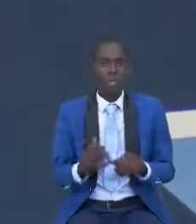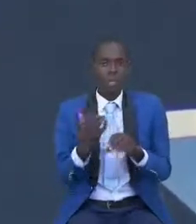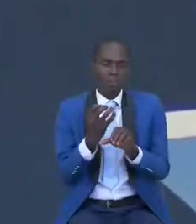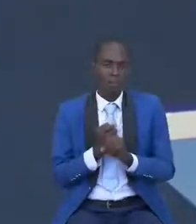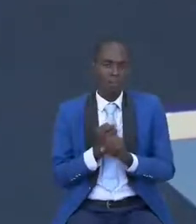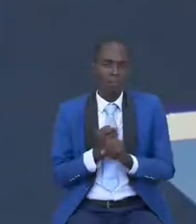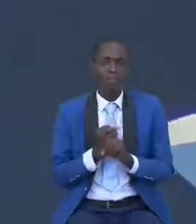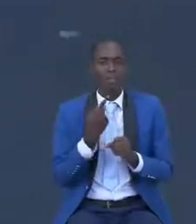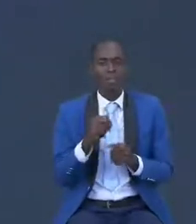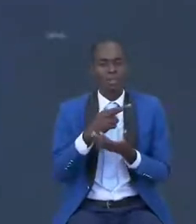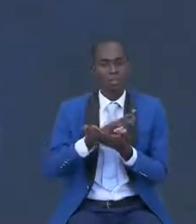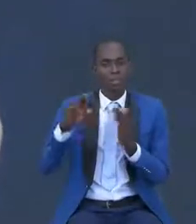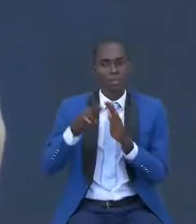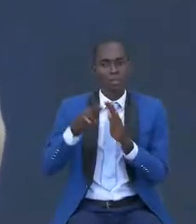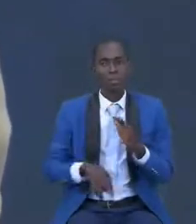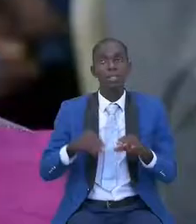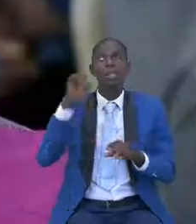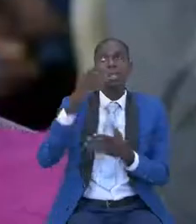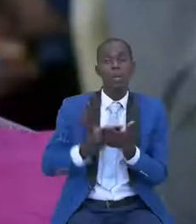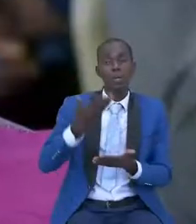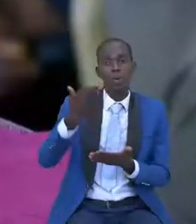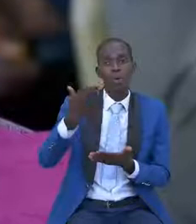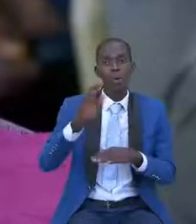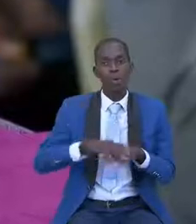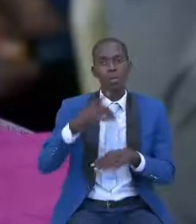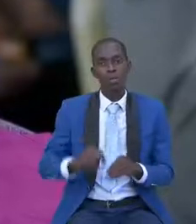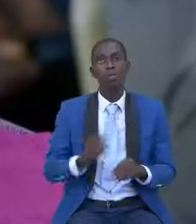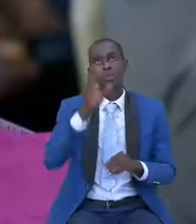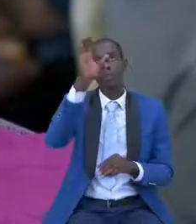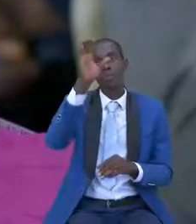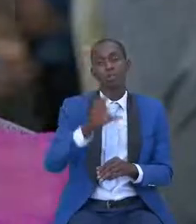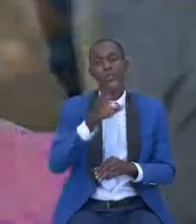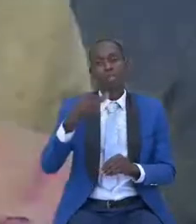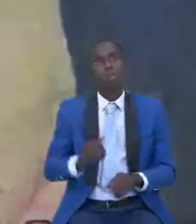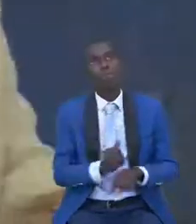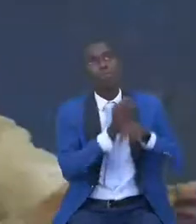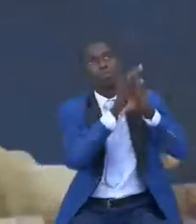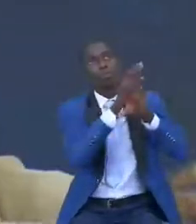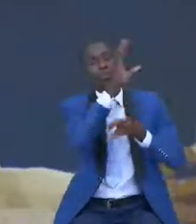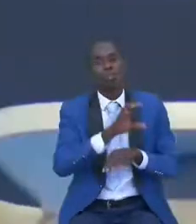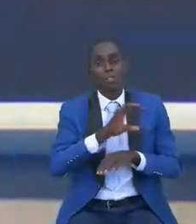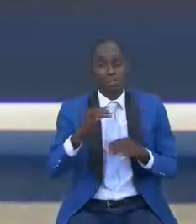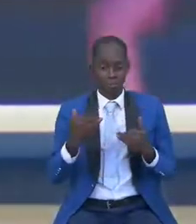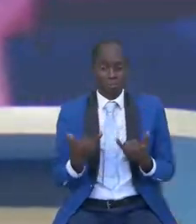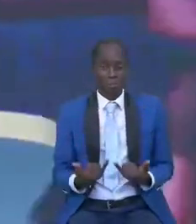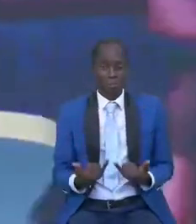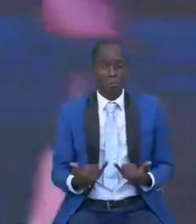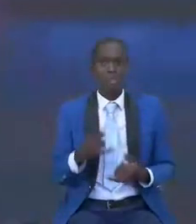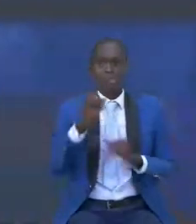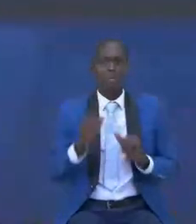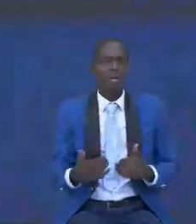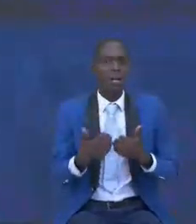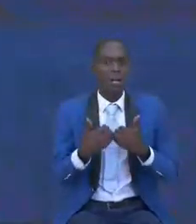salut, là où tu es. Tu peux avoir la justice qu'il a acquise sur la croix du